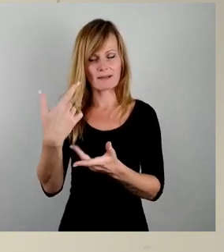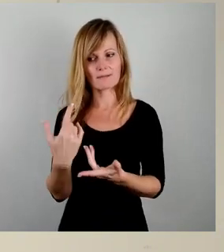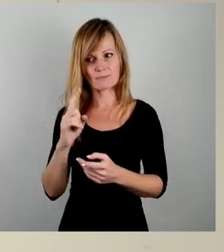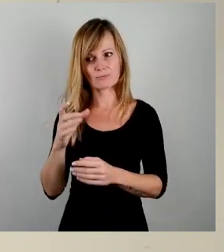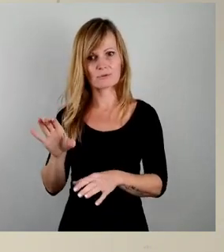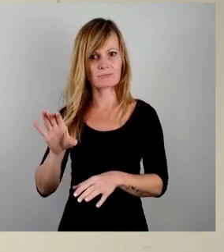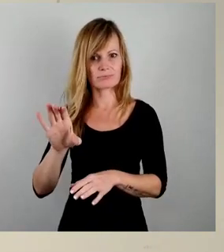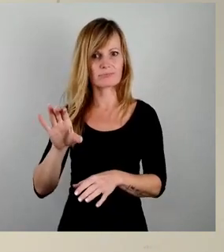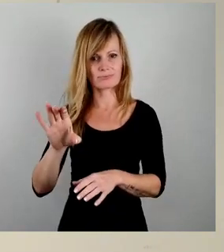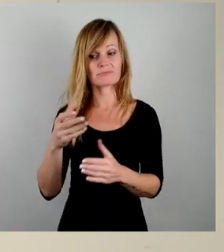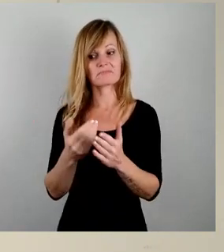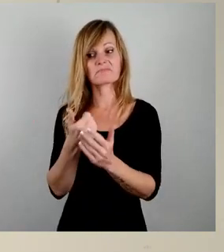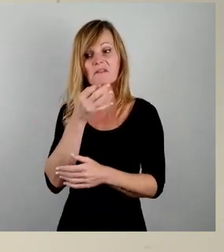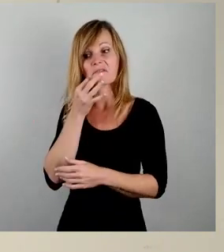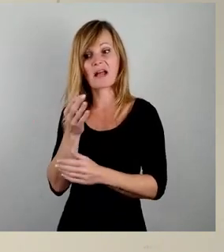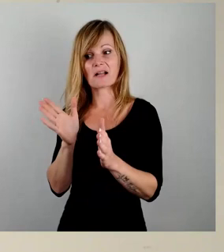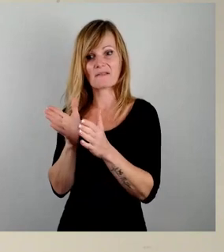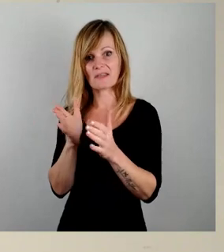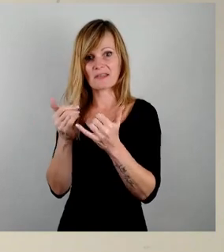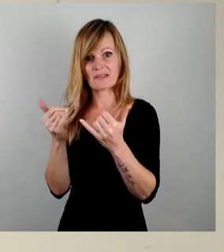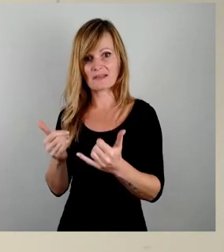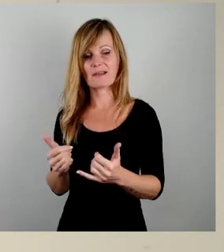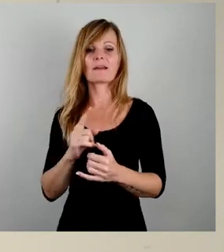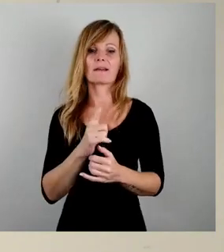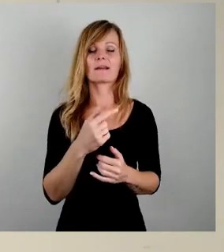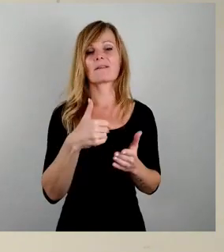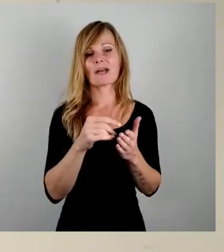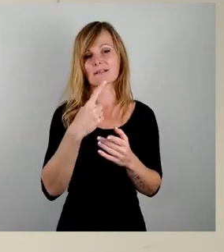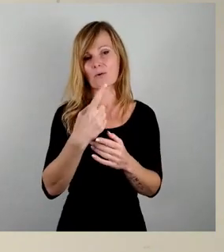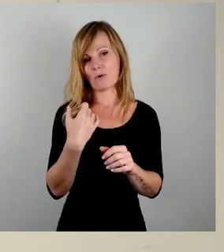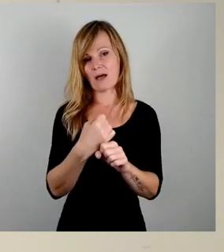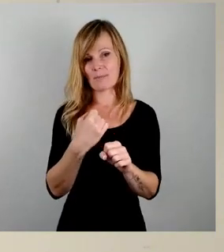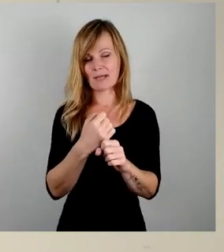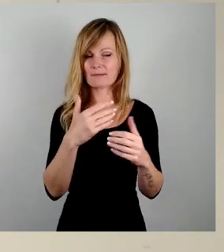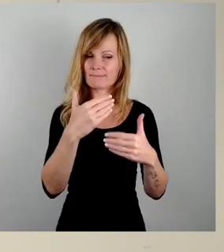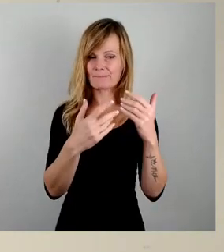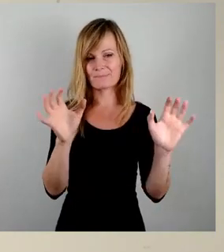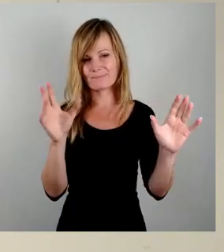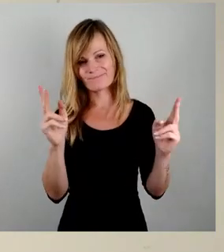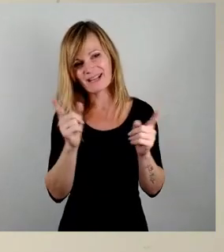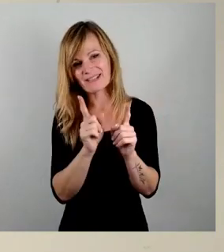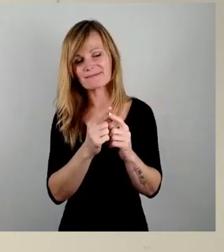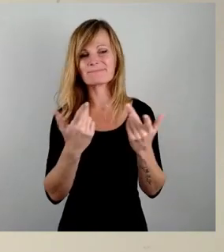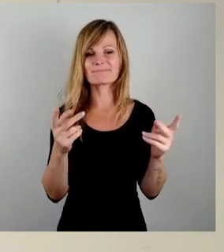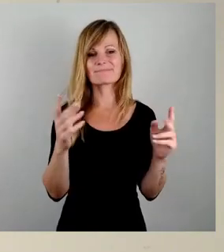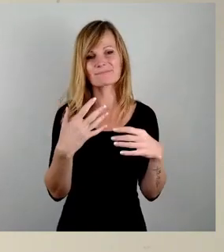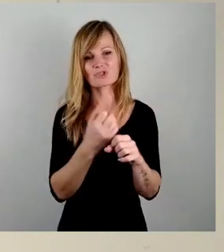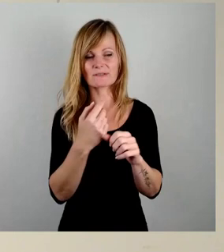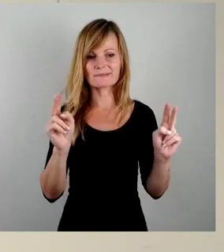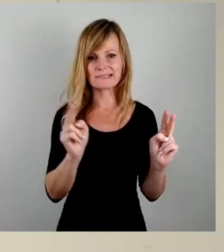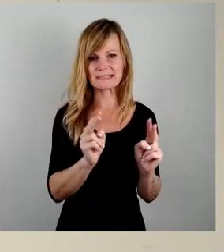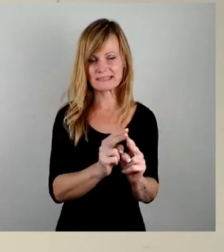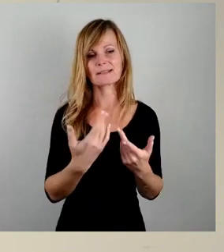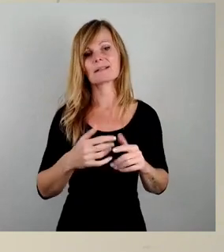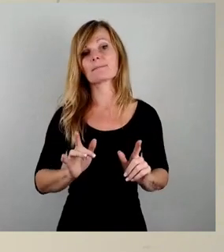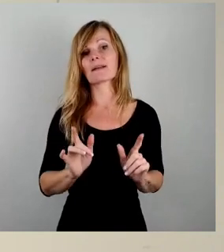ist die eine Frage, aber grundsätzlich auch weiter dran zu arbeiten. Und da ist, denke ich, glaube ich, das Thema Prävention eine wichtige Aufgabe und auch